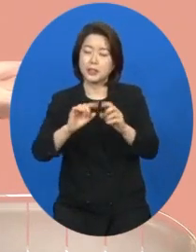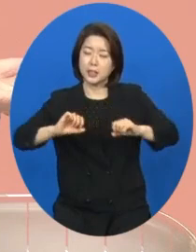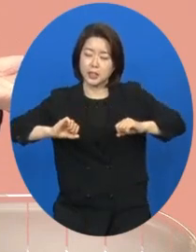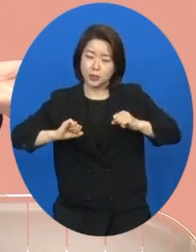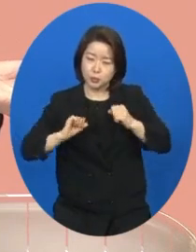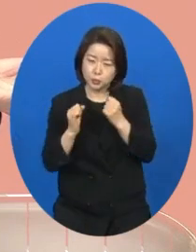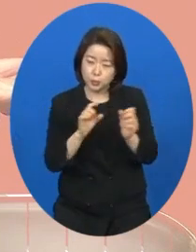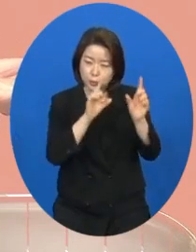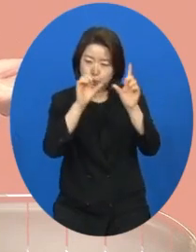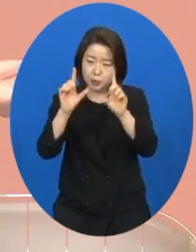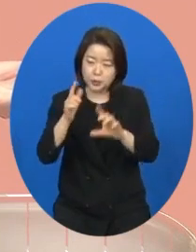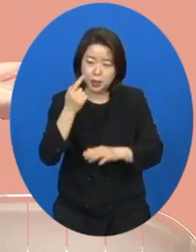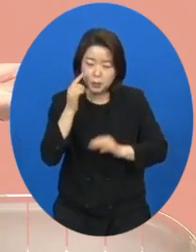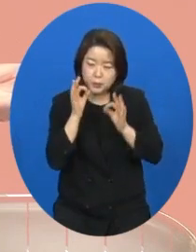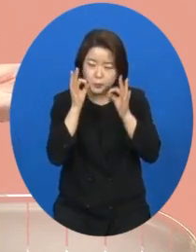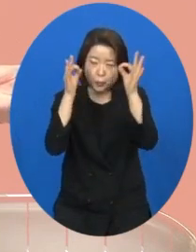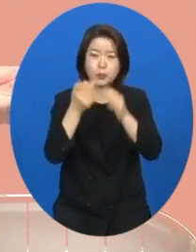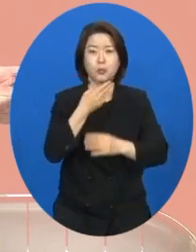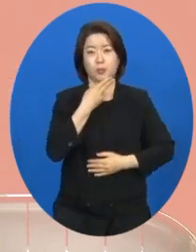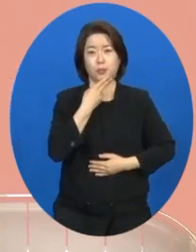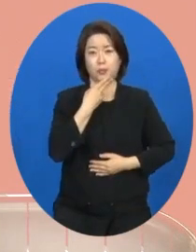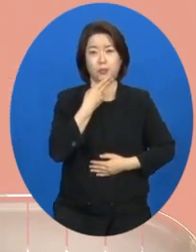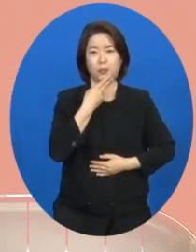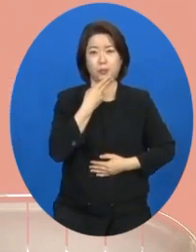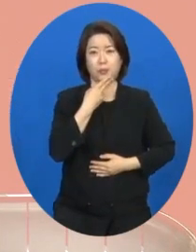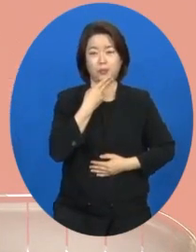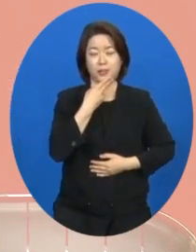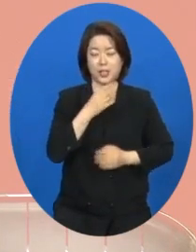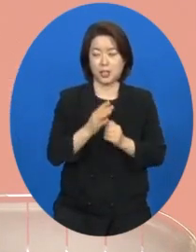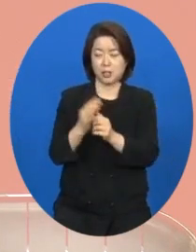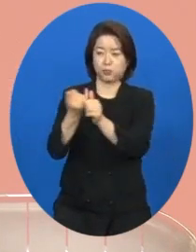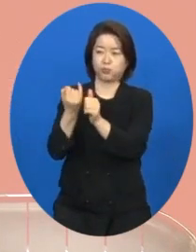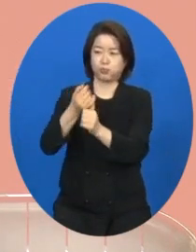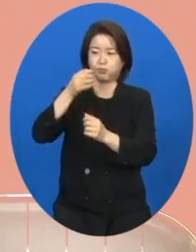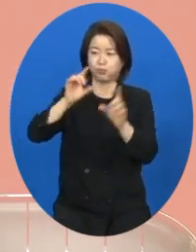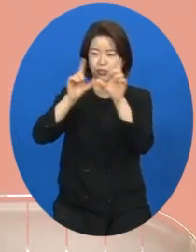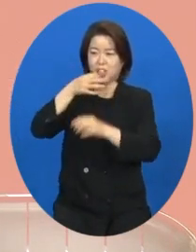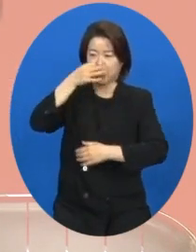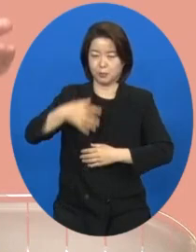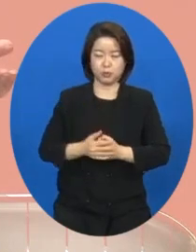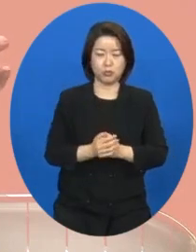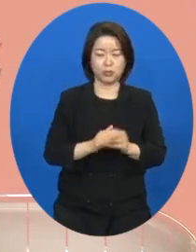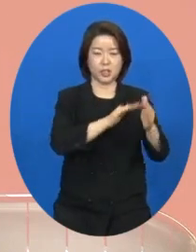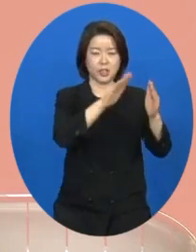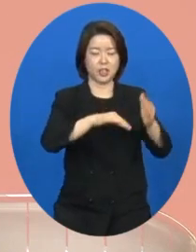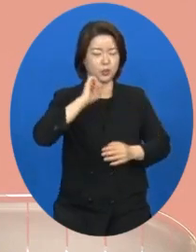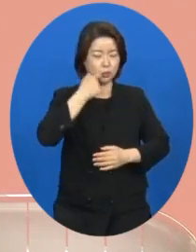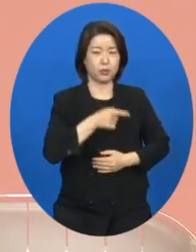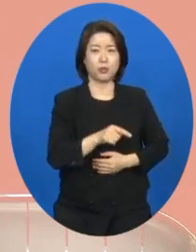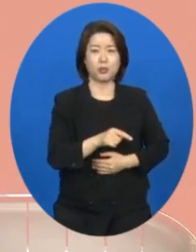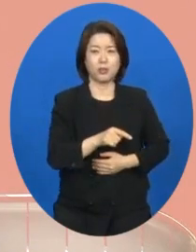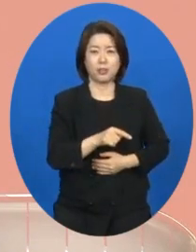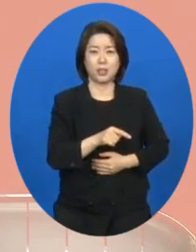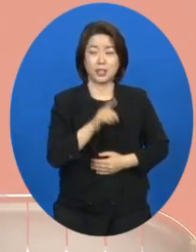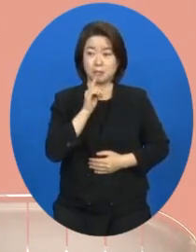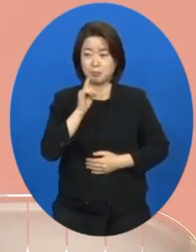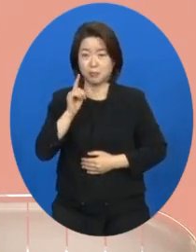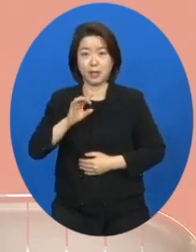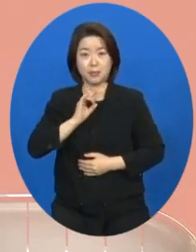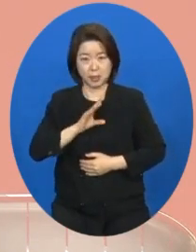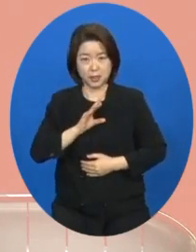살아보려고 노력하지도 않았으면서 부부 생활 힘들다, 가정은 어렵다. 그건